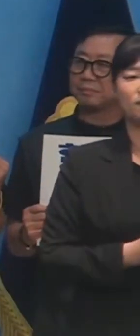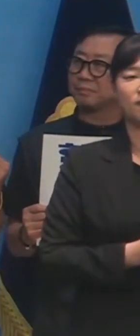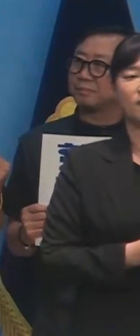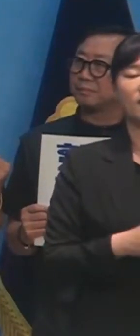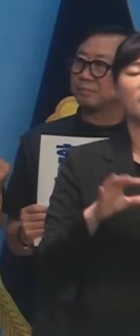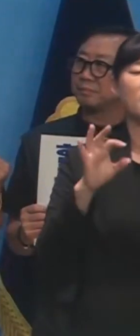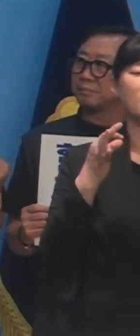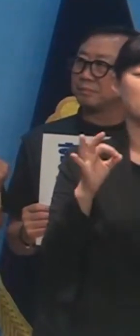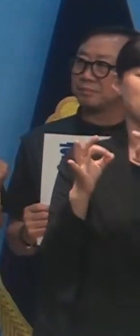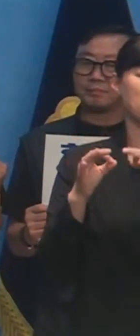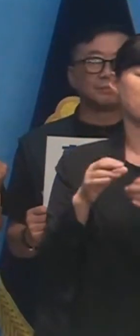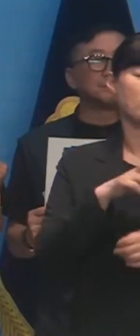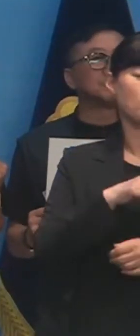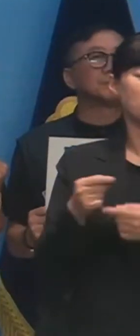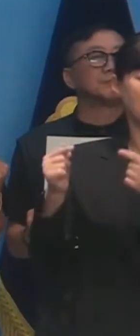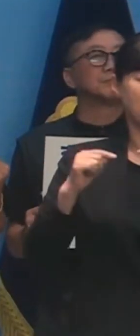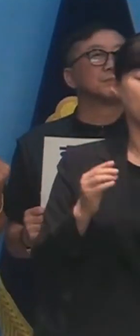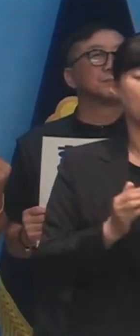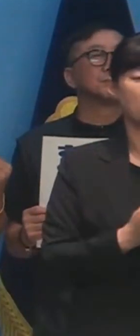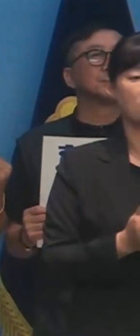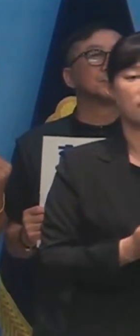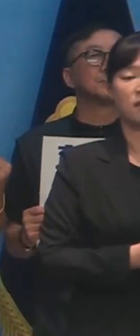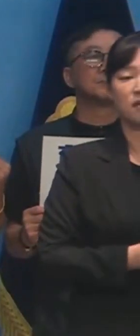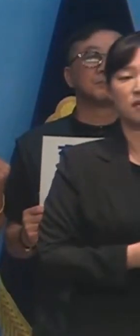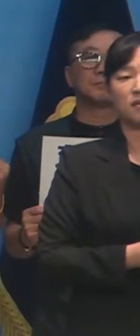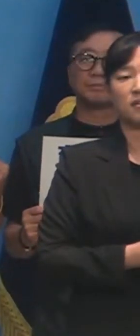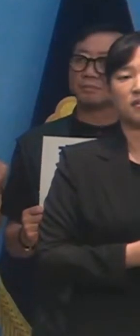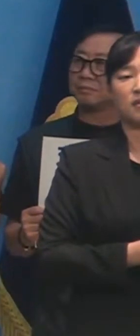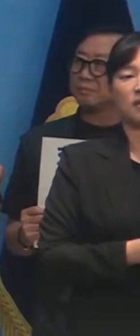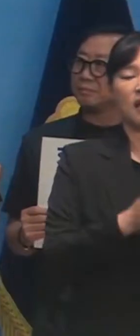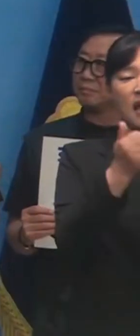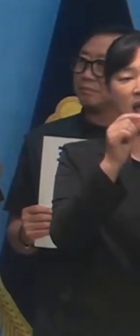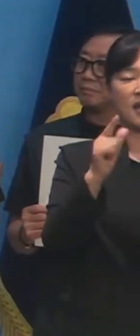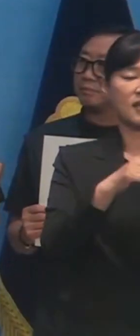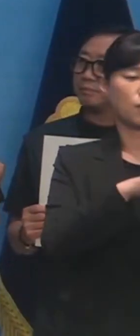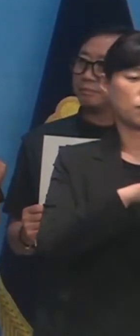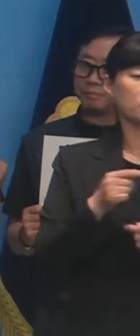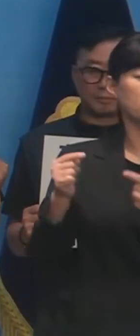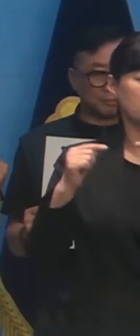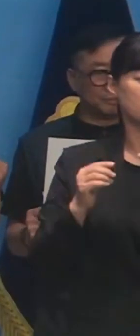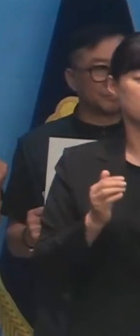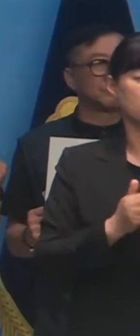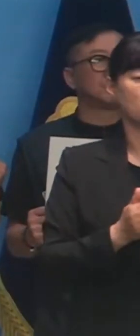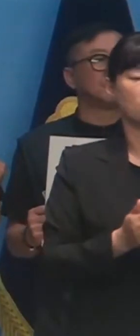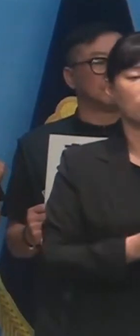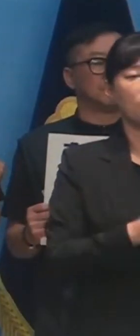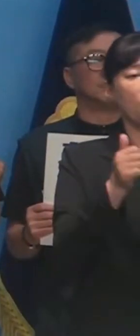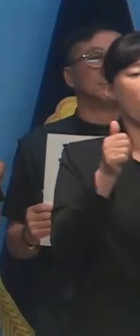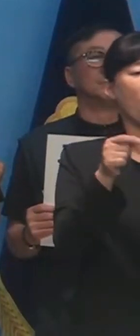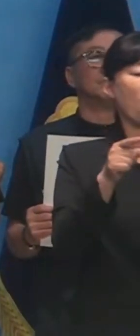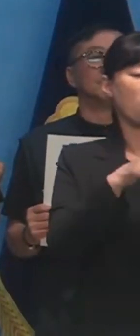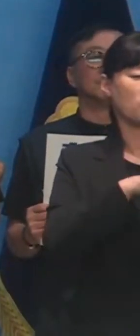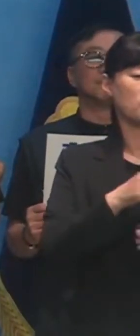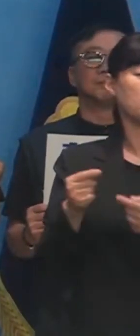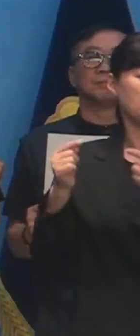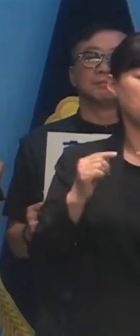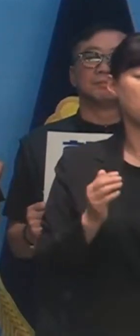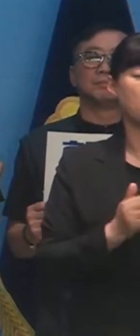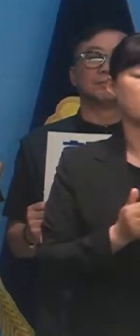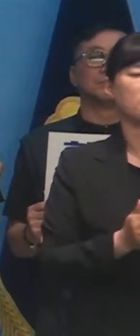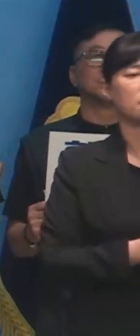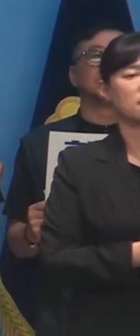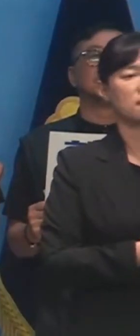민주당 김현정 의원님 참석하셨습니다. 사회민주당 한창민 의원님 참석하셨고요. 민주당 허성무 의원님